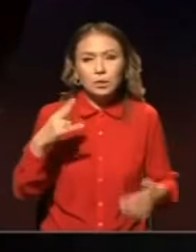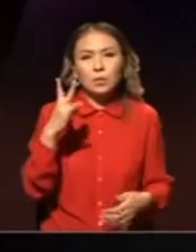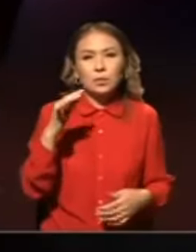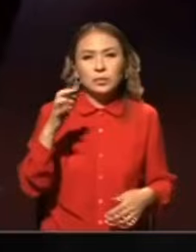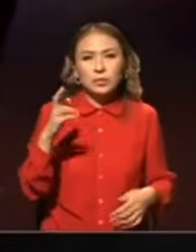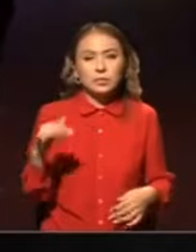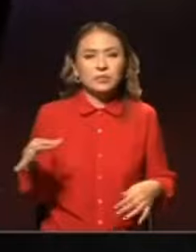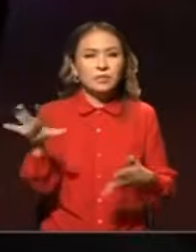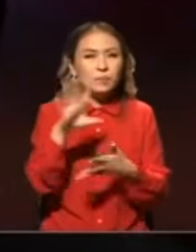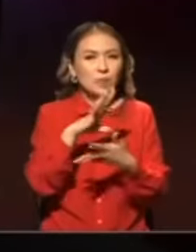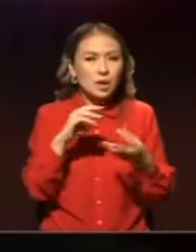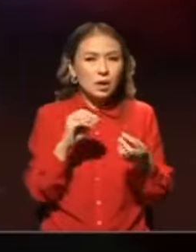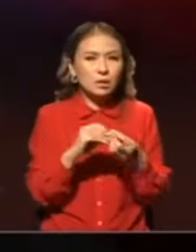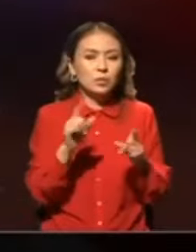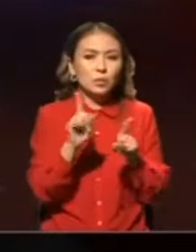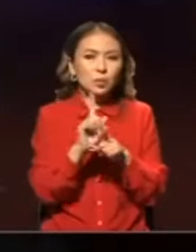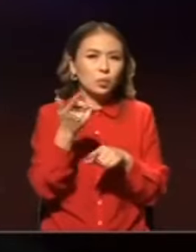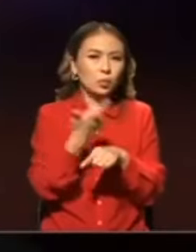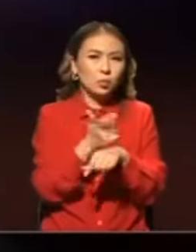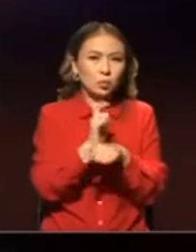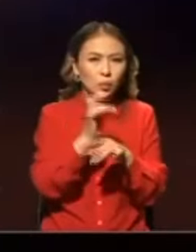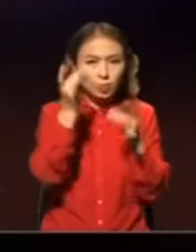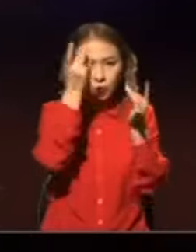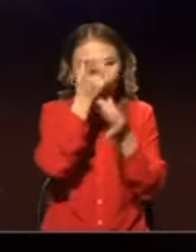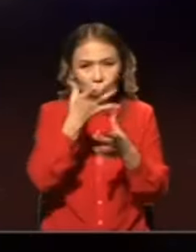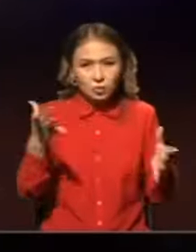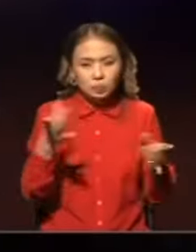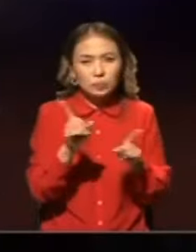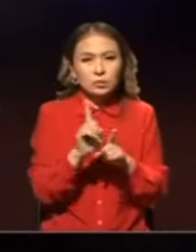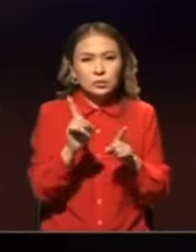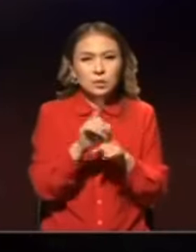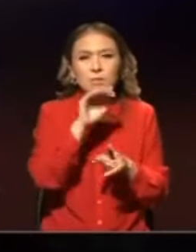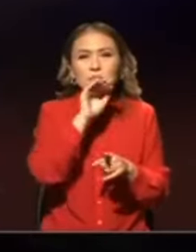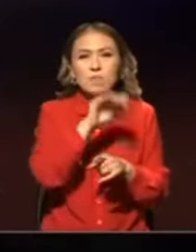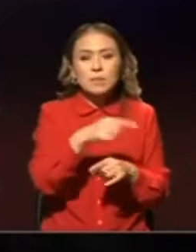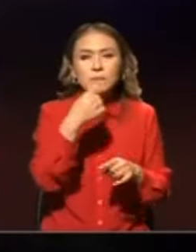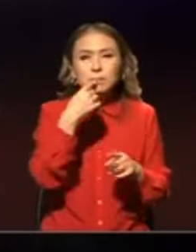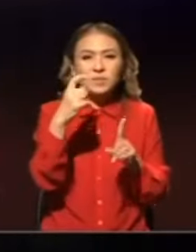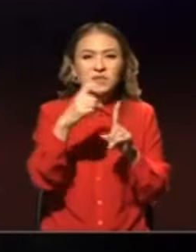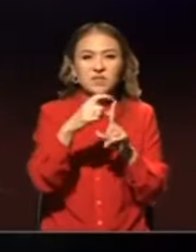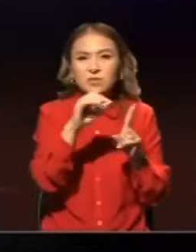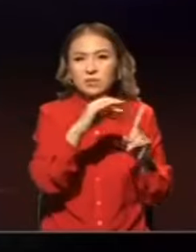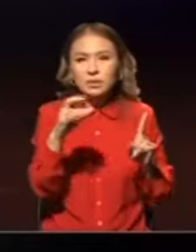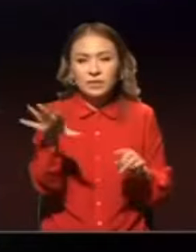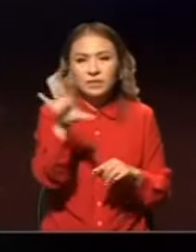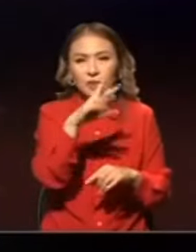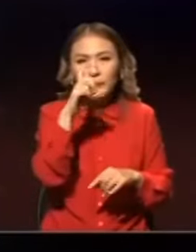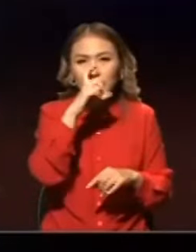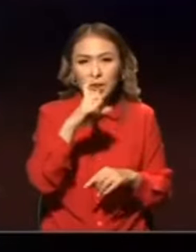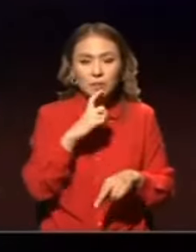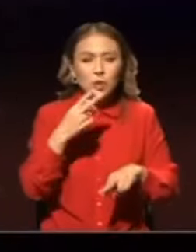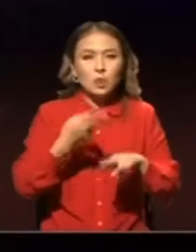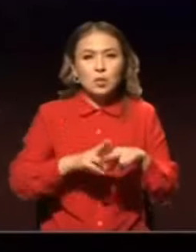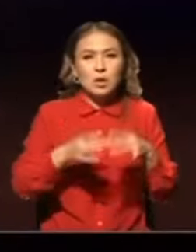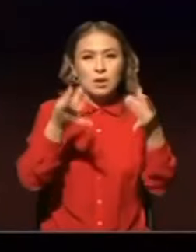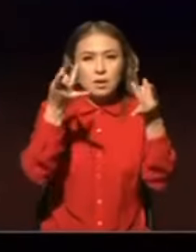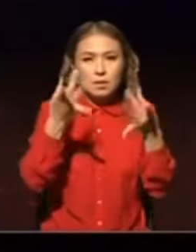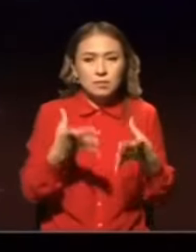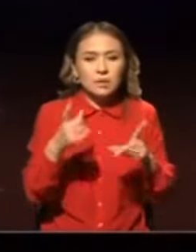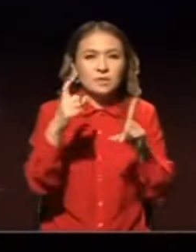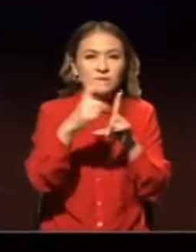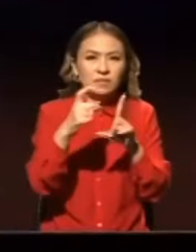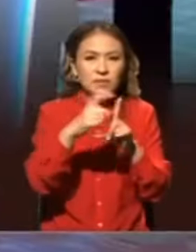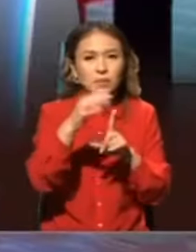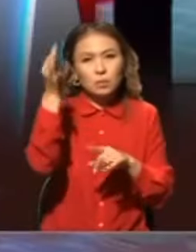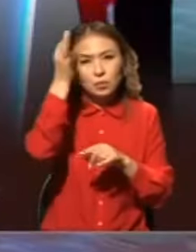бірақ олардың барлығы өте әдеби жағы, медиамыз профессионал тілде жазылған, оларға түсініксіз болады. Соның барлығын қарастыра